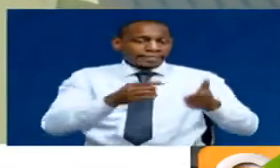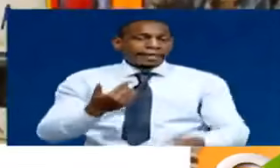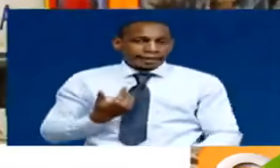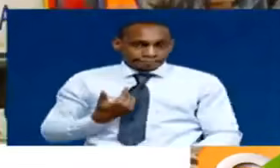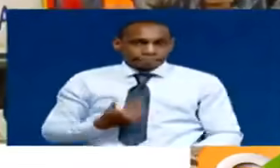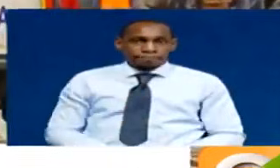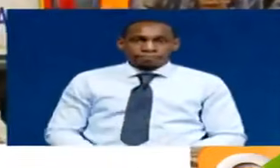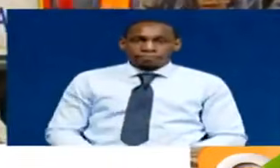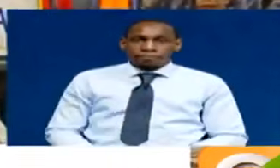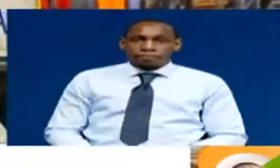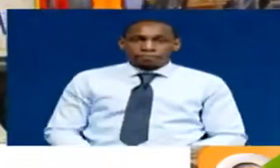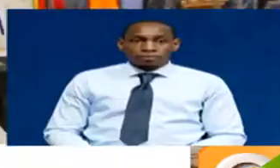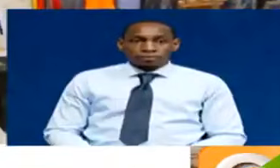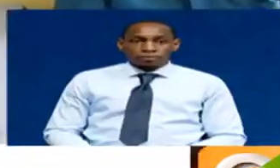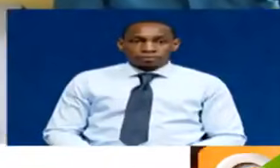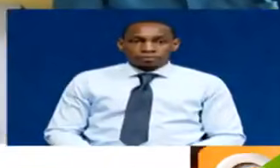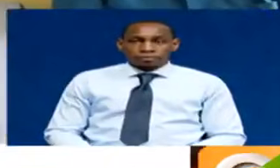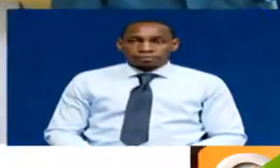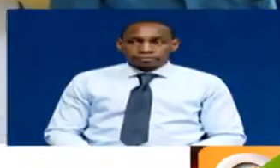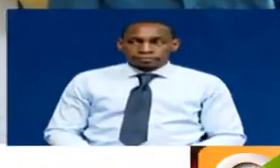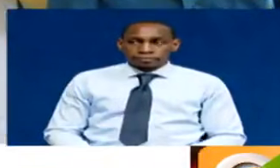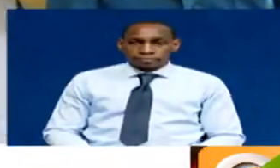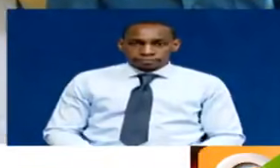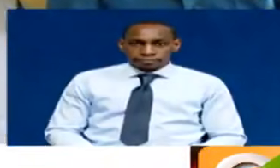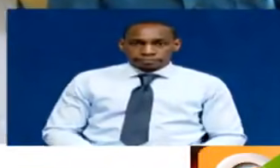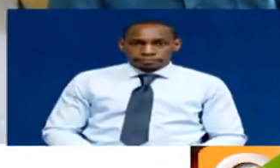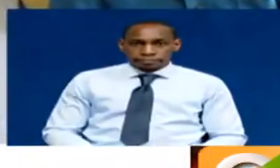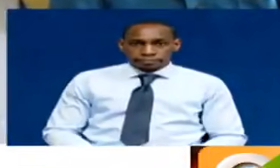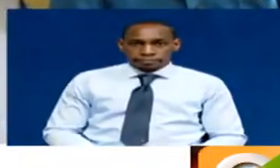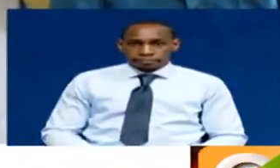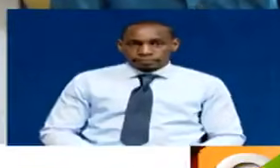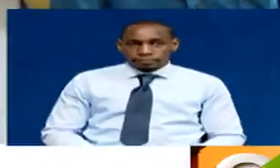hatia. Gatete Njoroge, runinga ya Citizen.